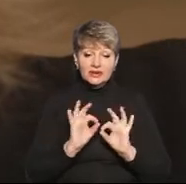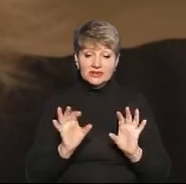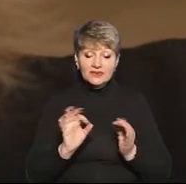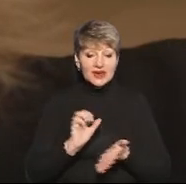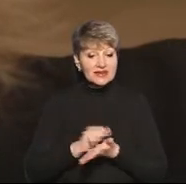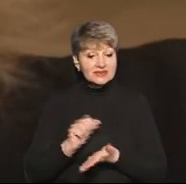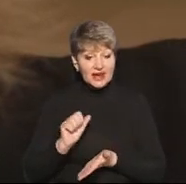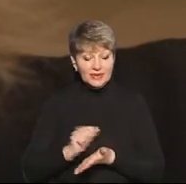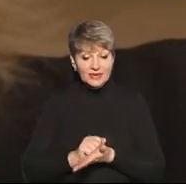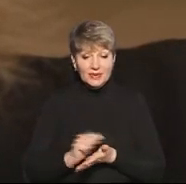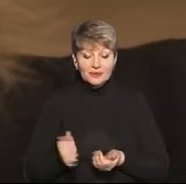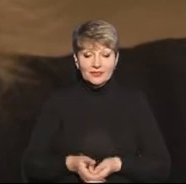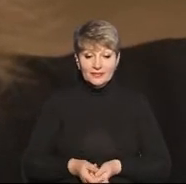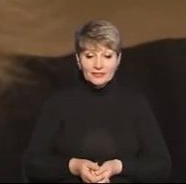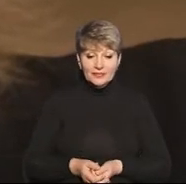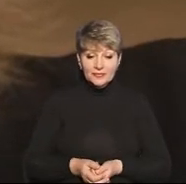бурячків,